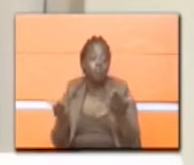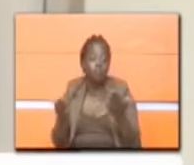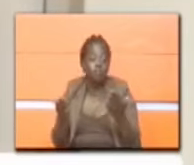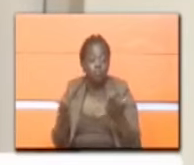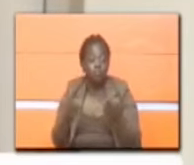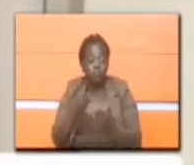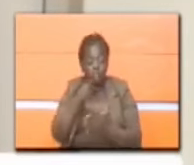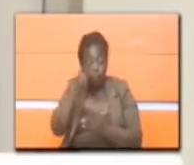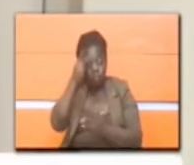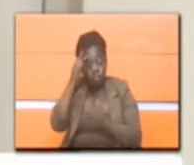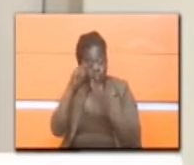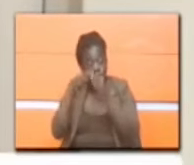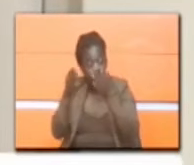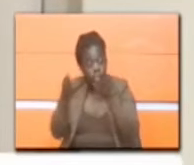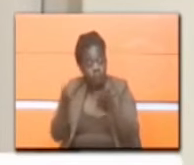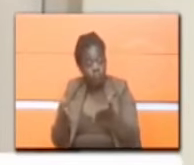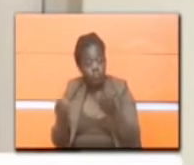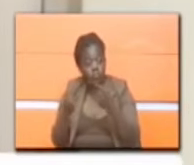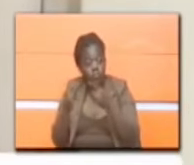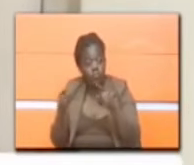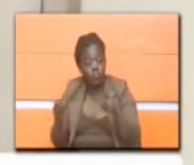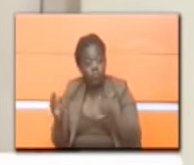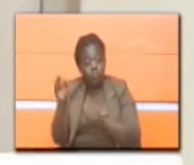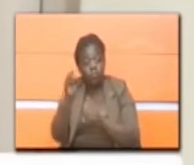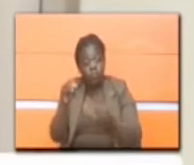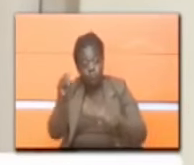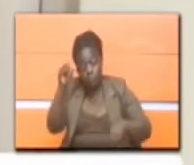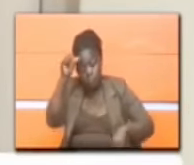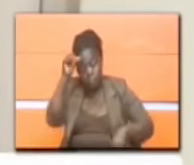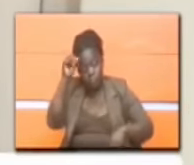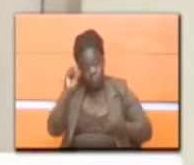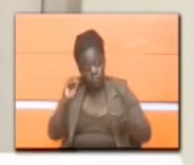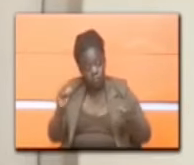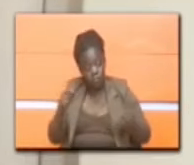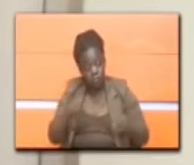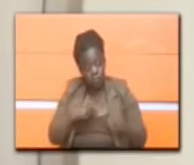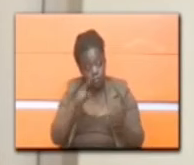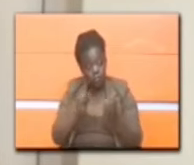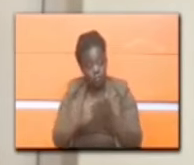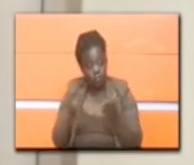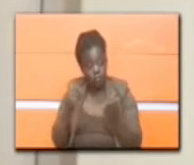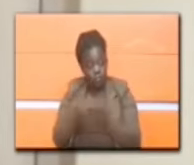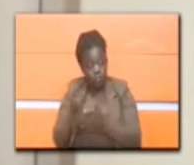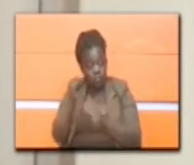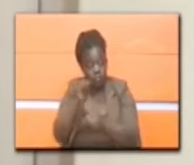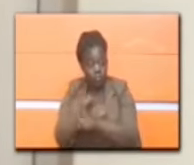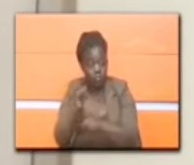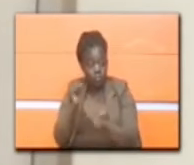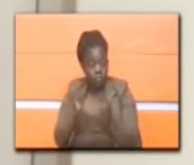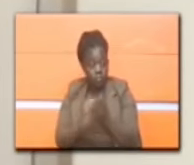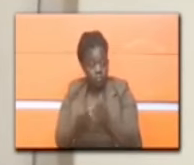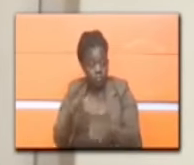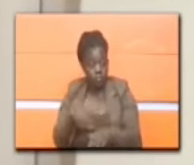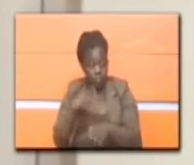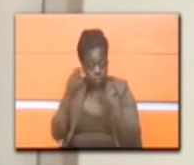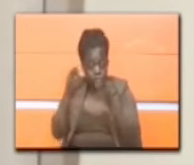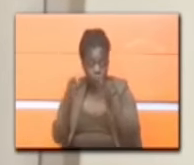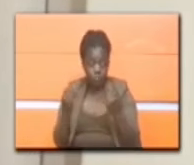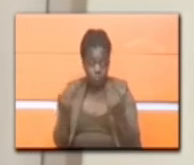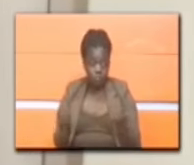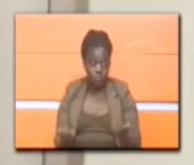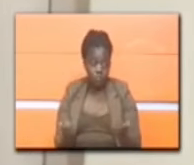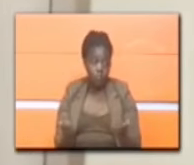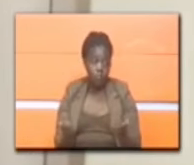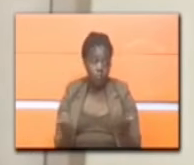bali naye nga sinoonya byanfuna. Nze nafuna dda nakola dda nenfuna emyange naye kati